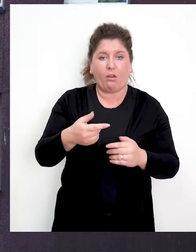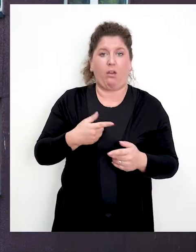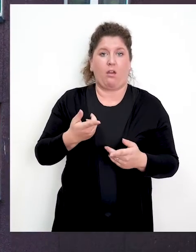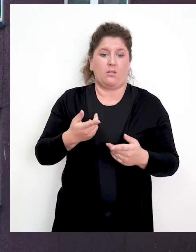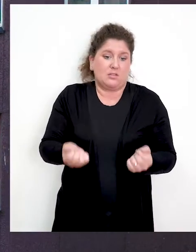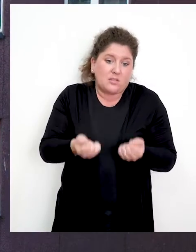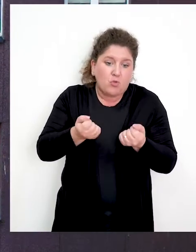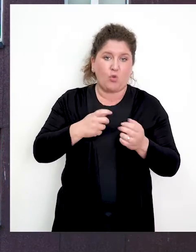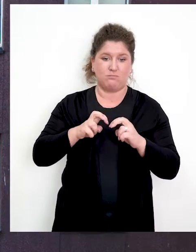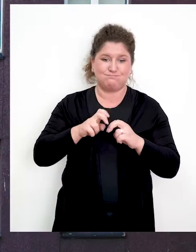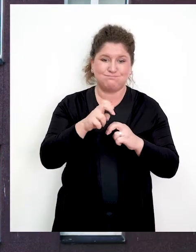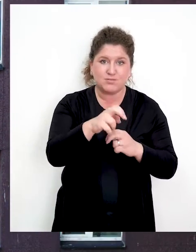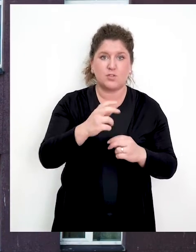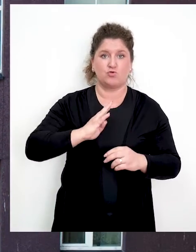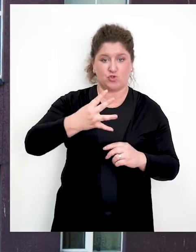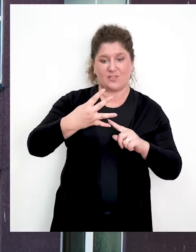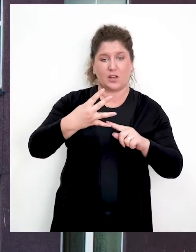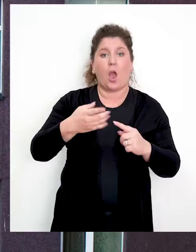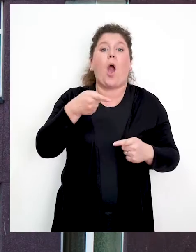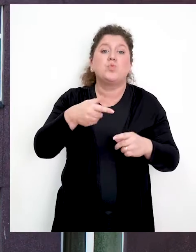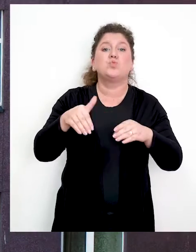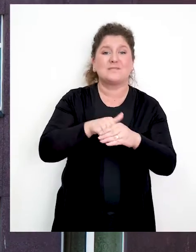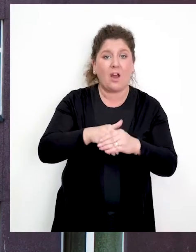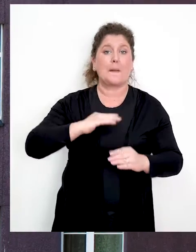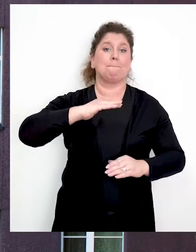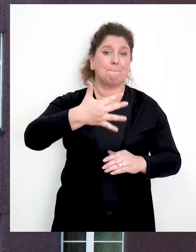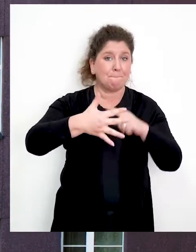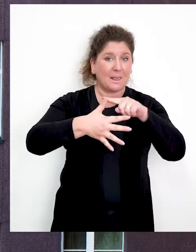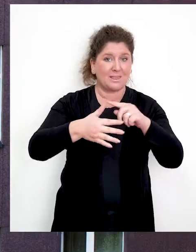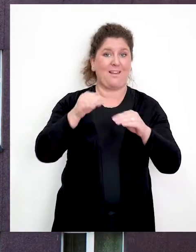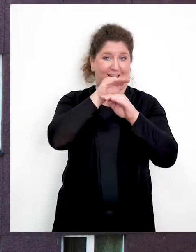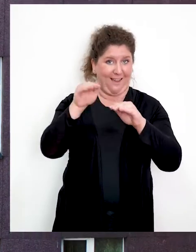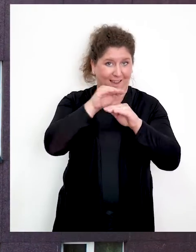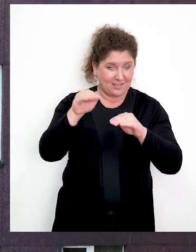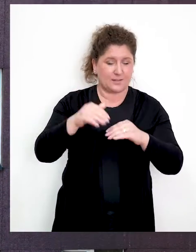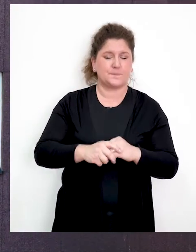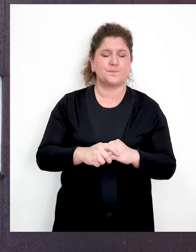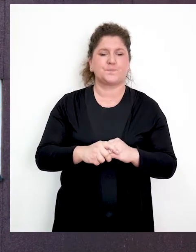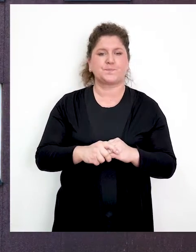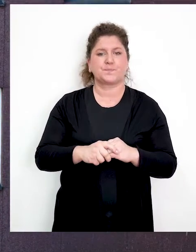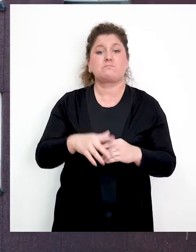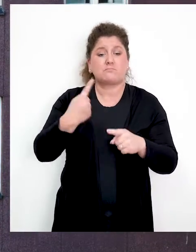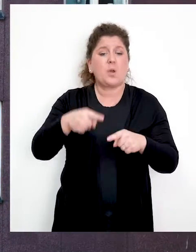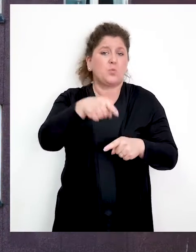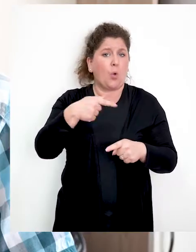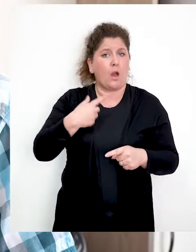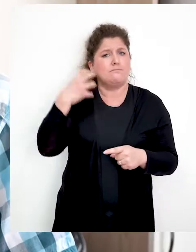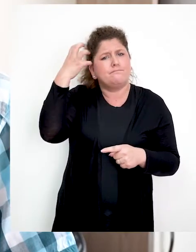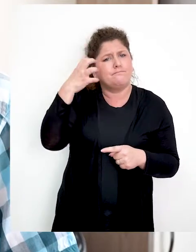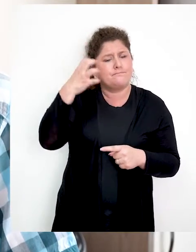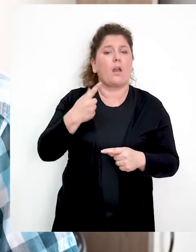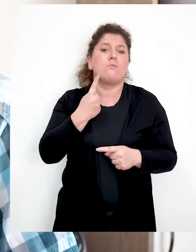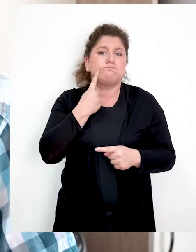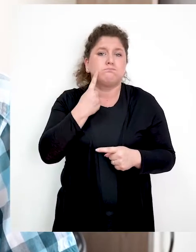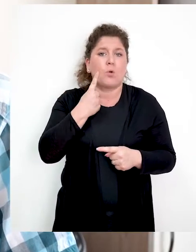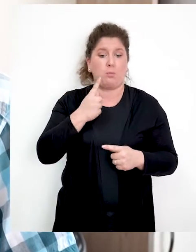na taj 4., zapravo 5. kat praktički. Pa sam razmišljao da pokušam dogovoriti s gradom Zagrebom